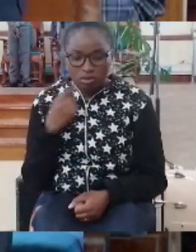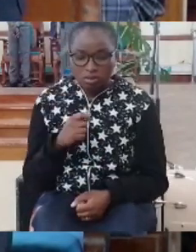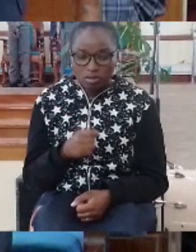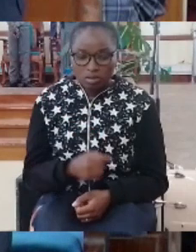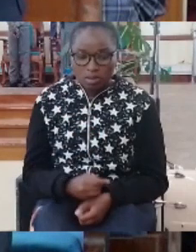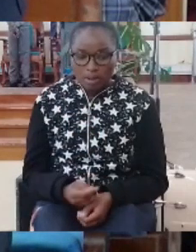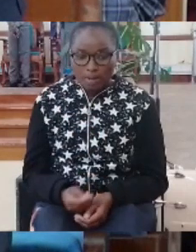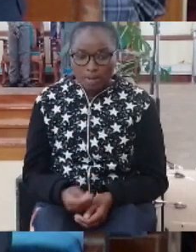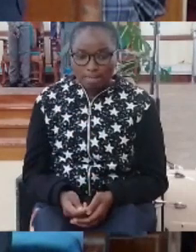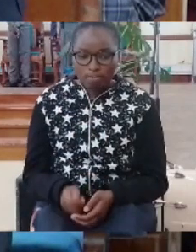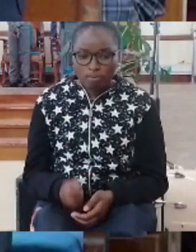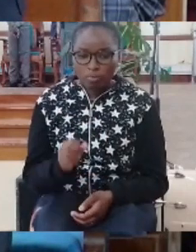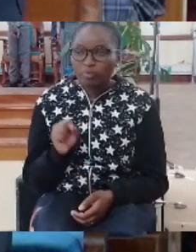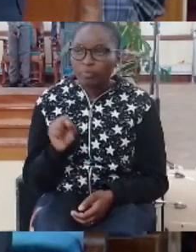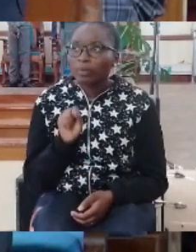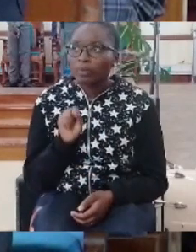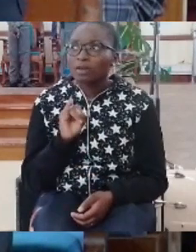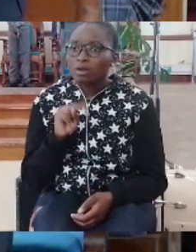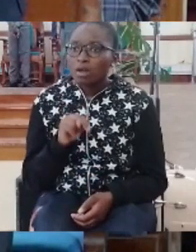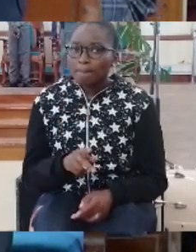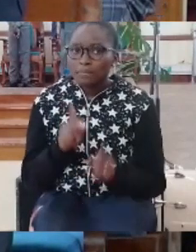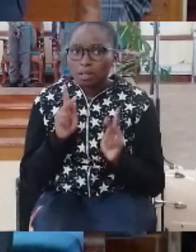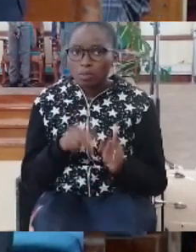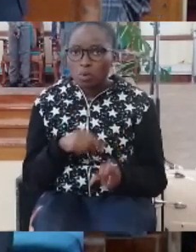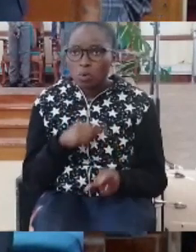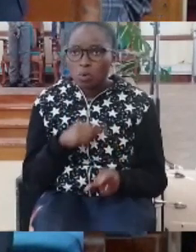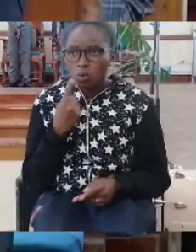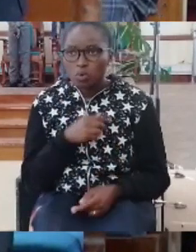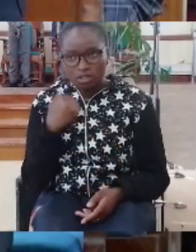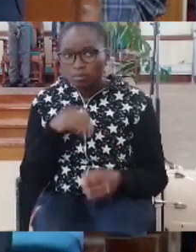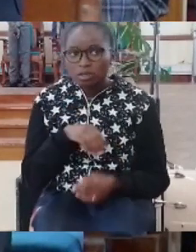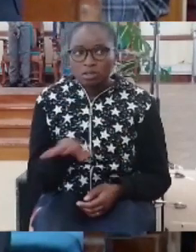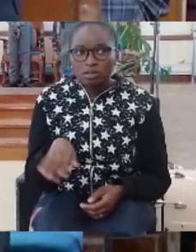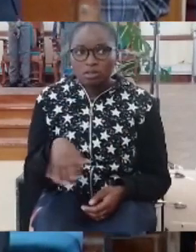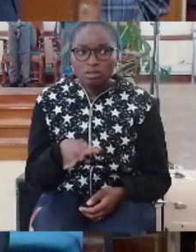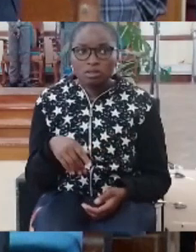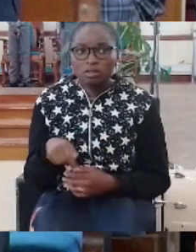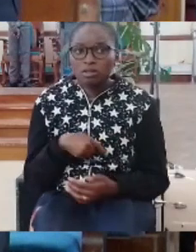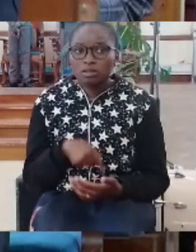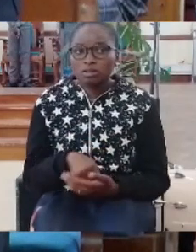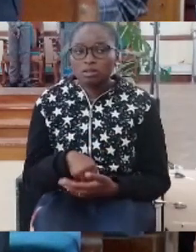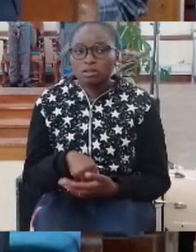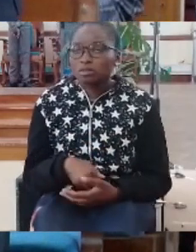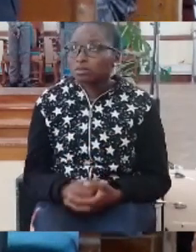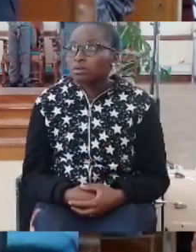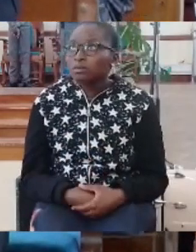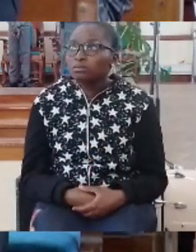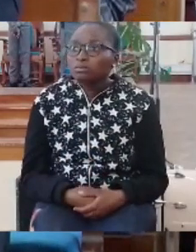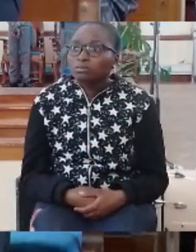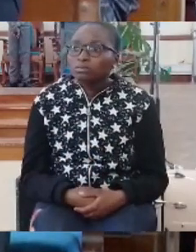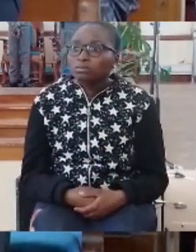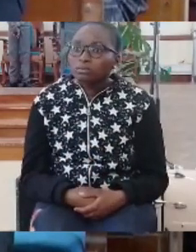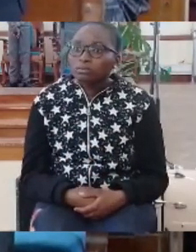Mwadha ni uge koro wale molo walu. Tino waika loge ke gai. Let us see beyond the sickness. Odo